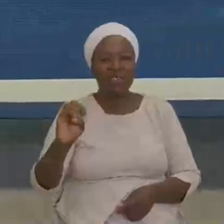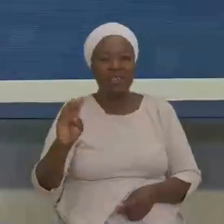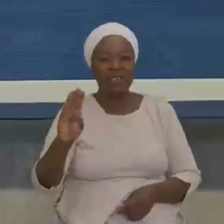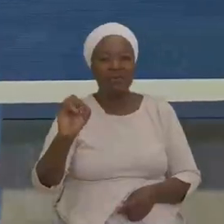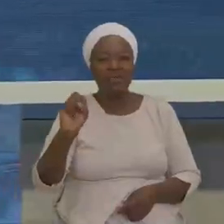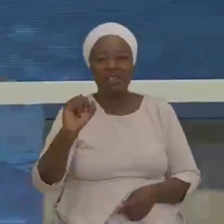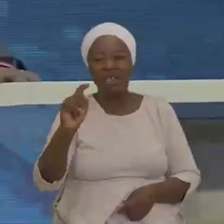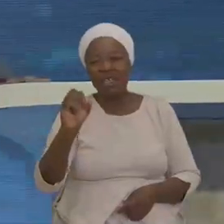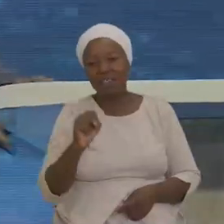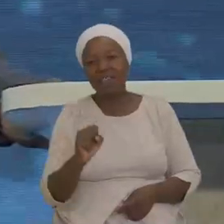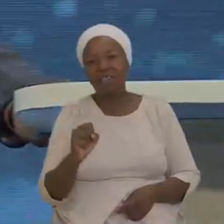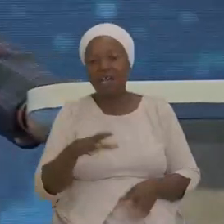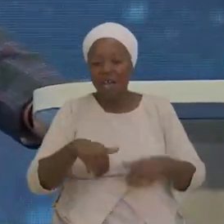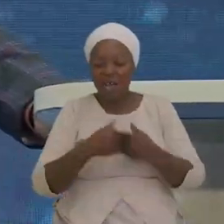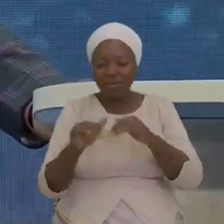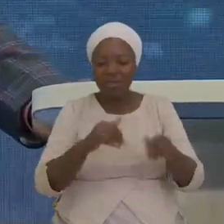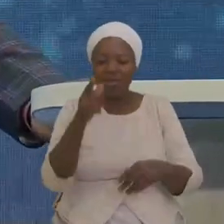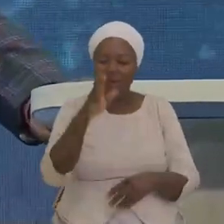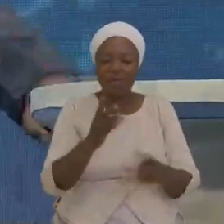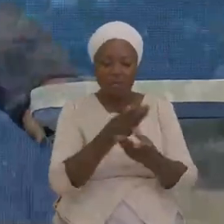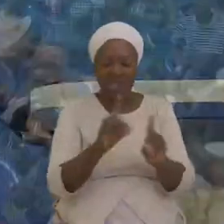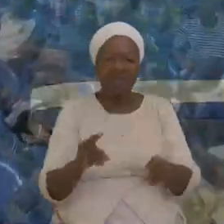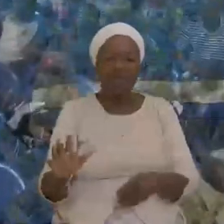Comment Dieu les a-t-il délivrés?